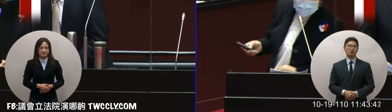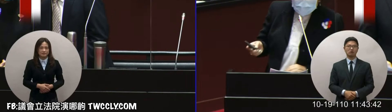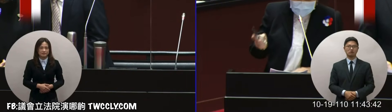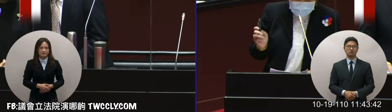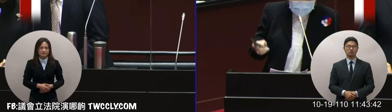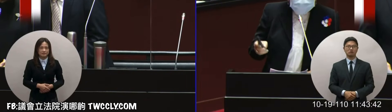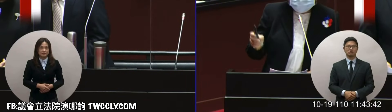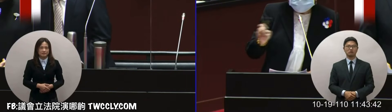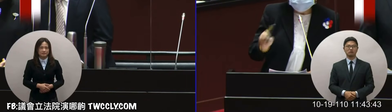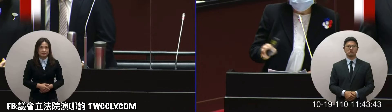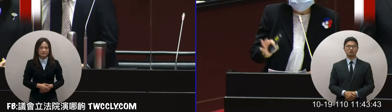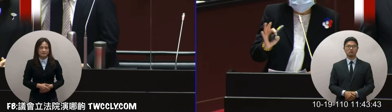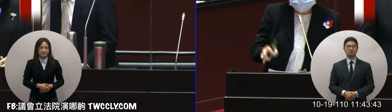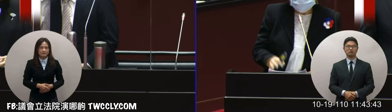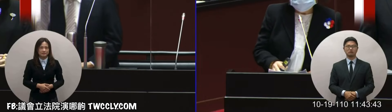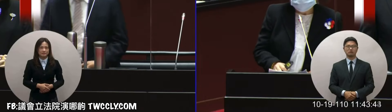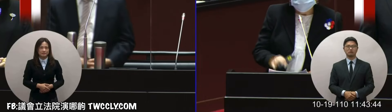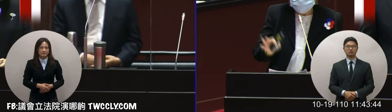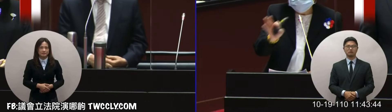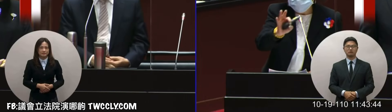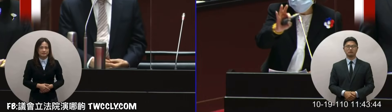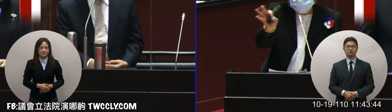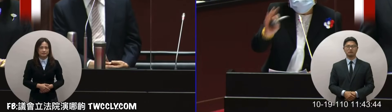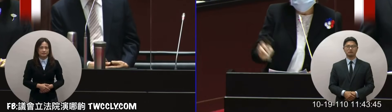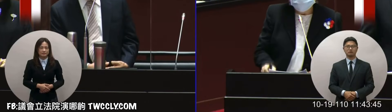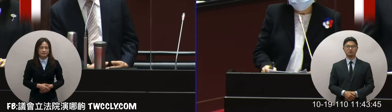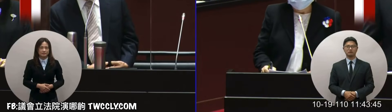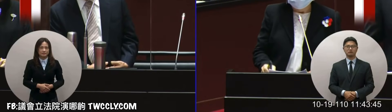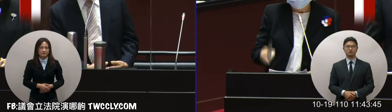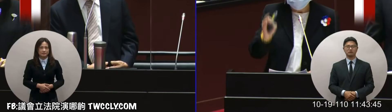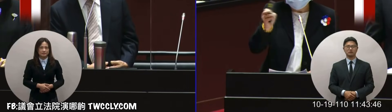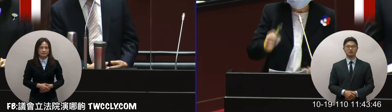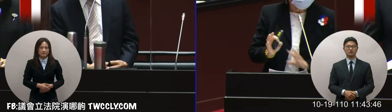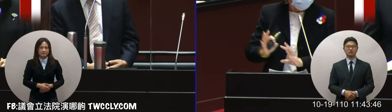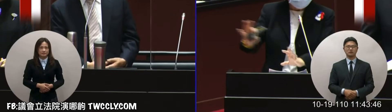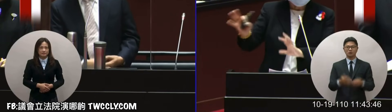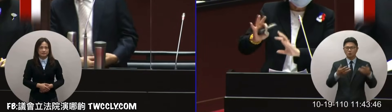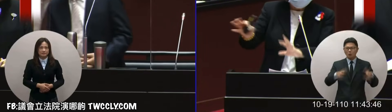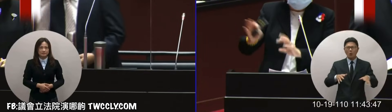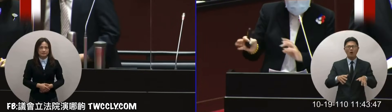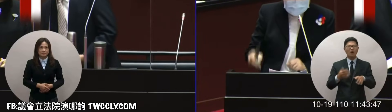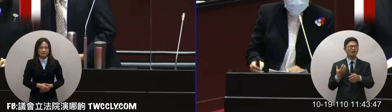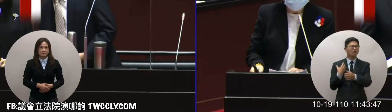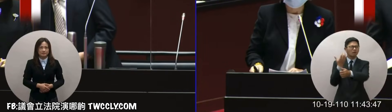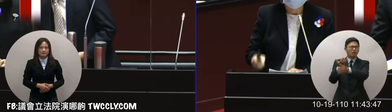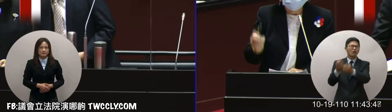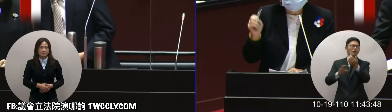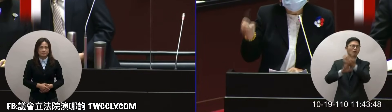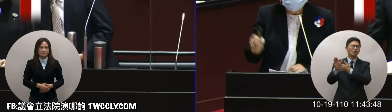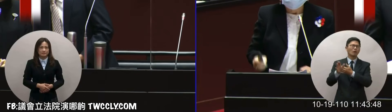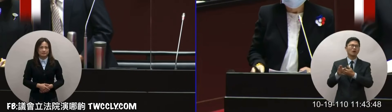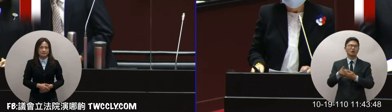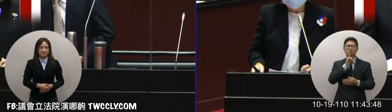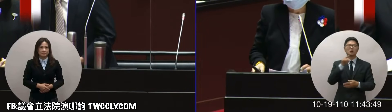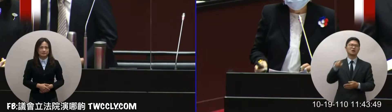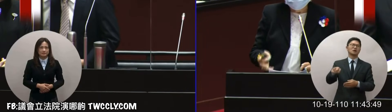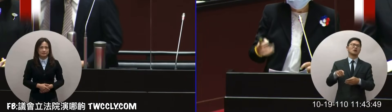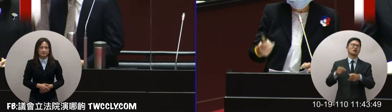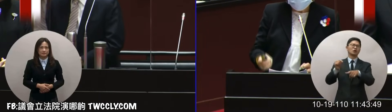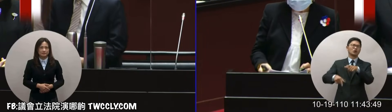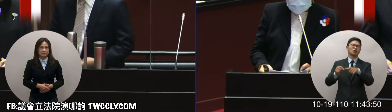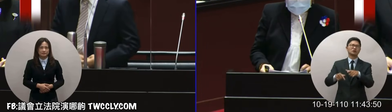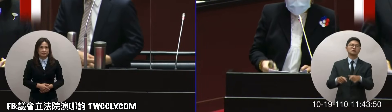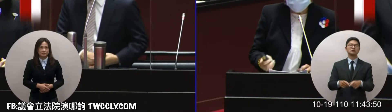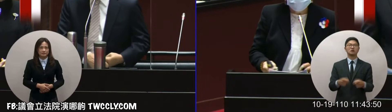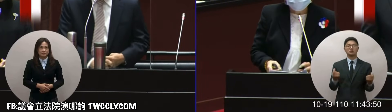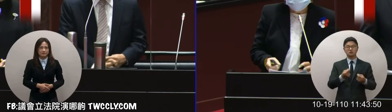看到其实我们现在有很多外包都推给厂商啦，因为你即摆咧官